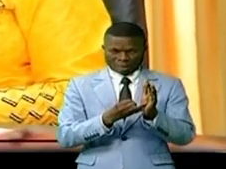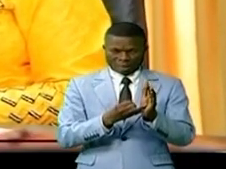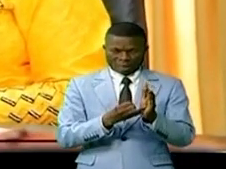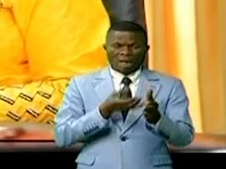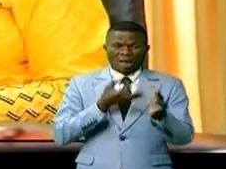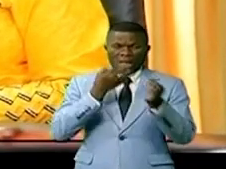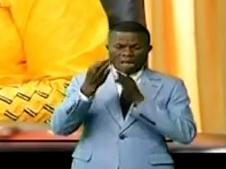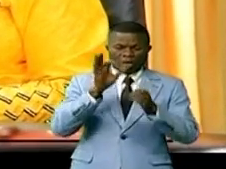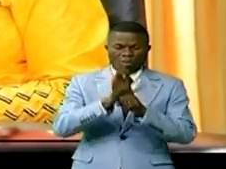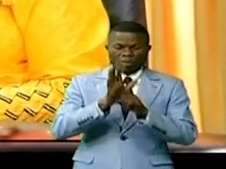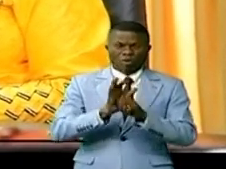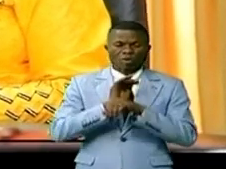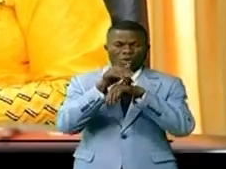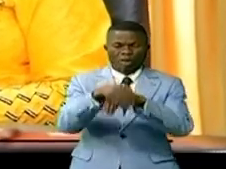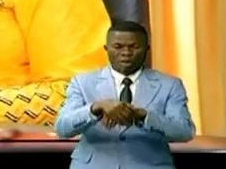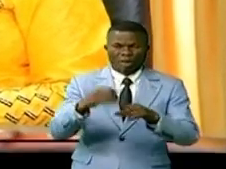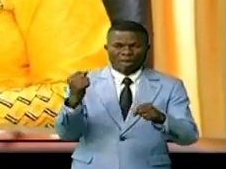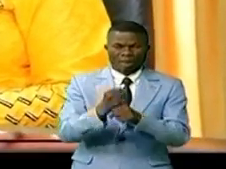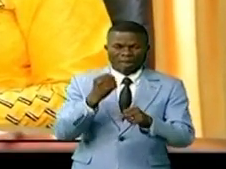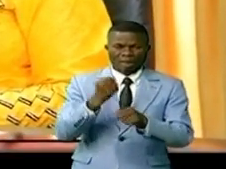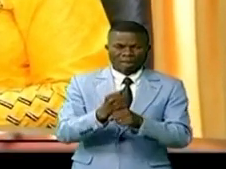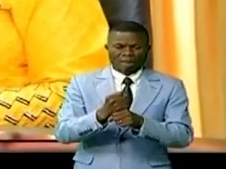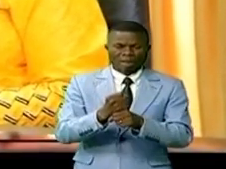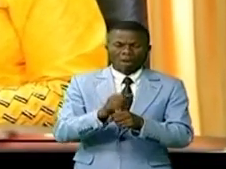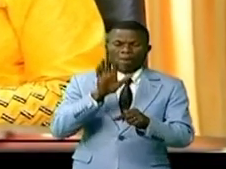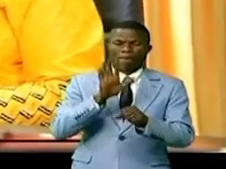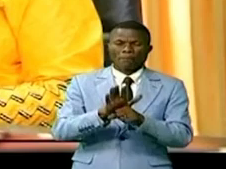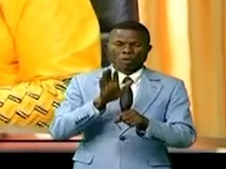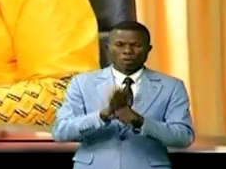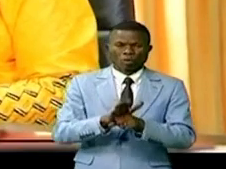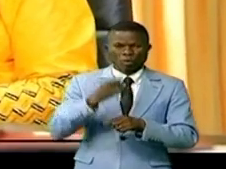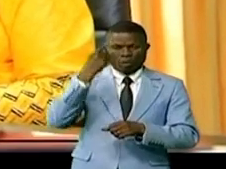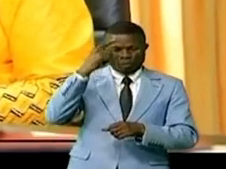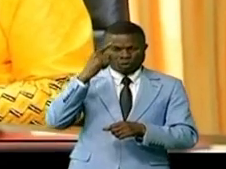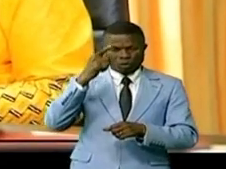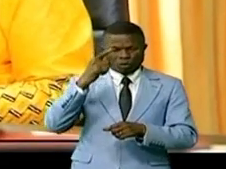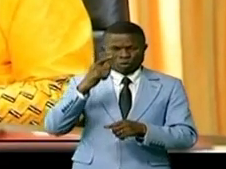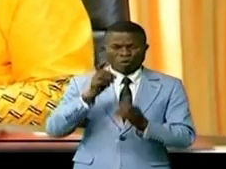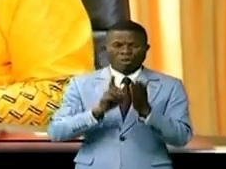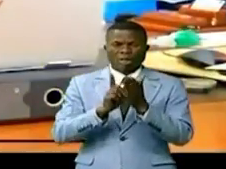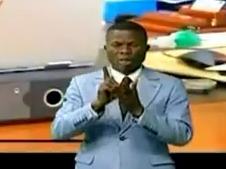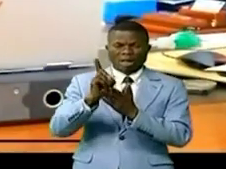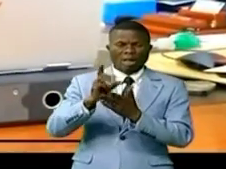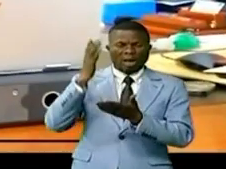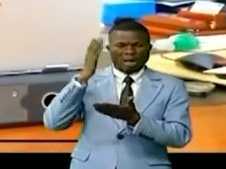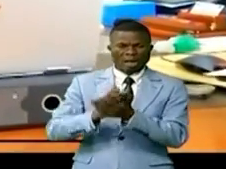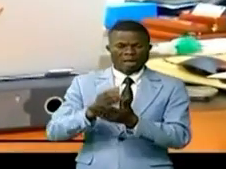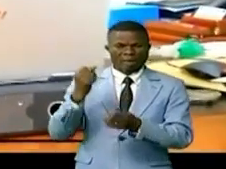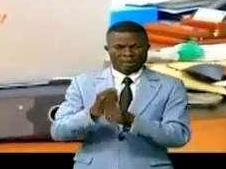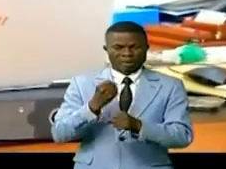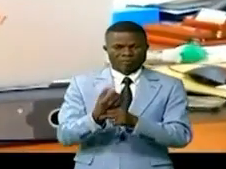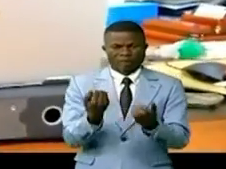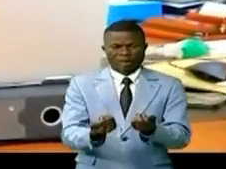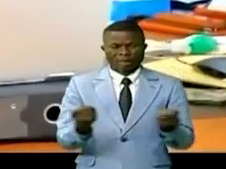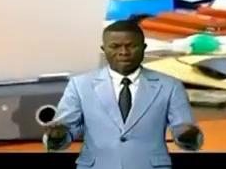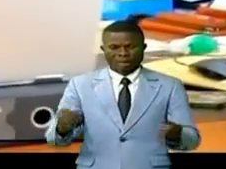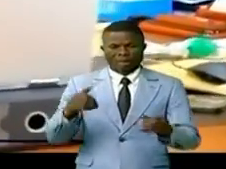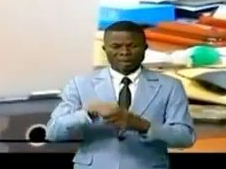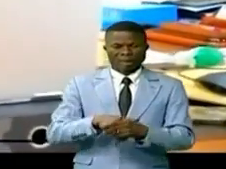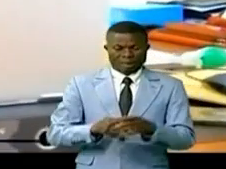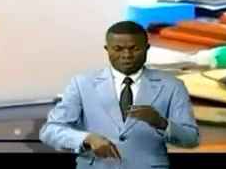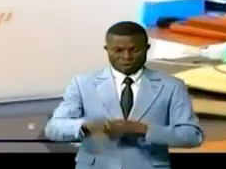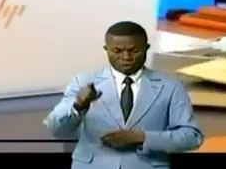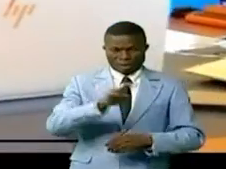son engagement à œuvrer inlassablement pour l'élimination des pires formes du travail des enfants d'ici